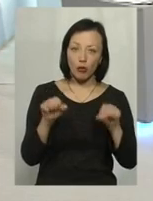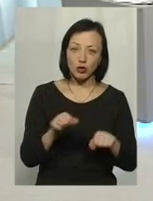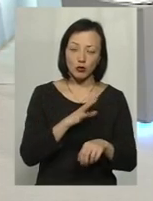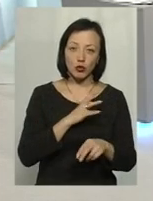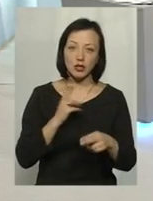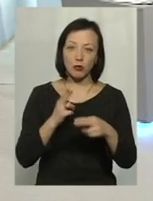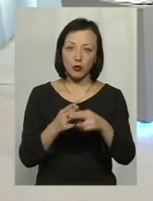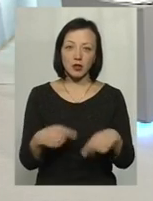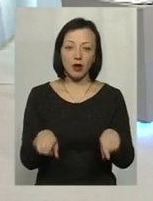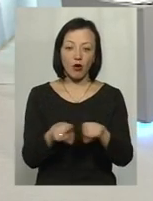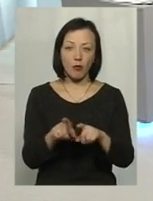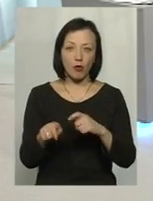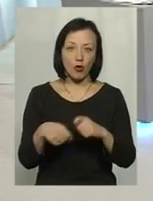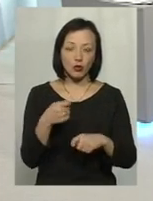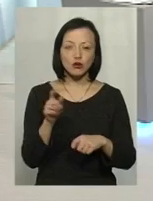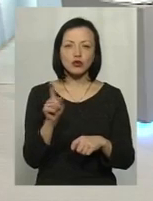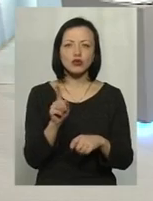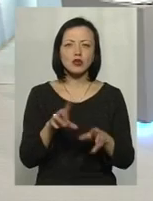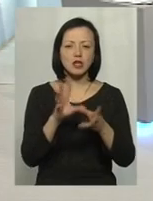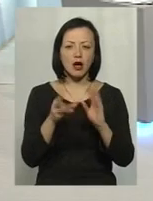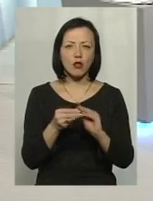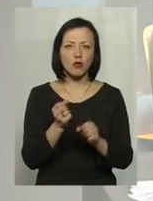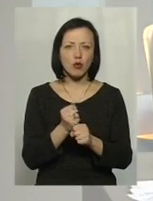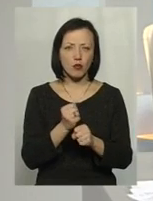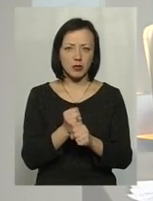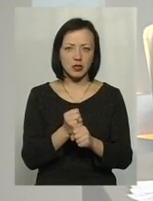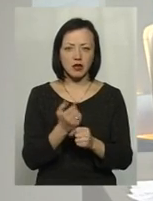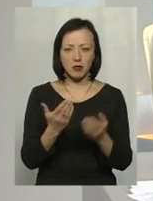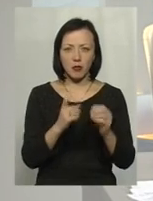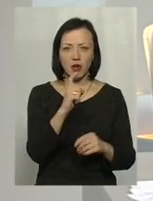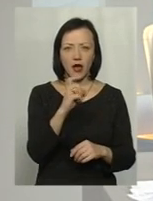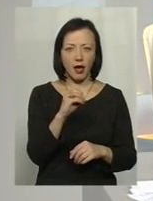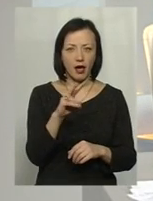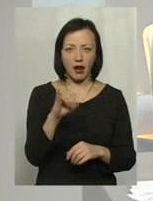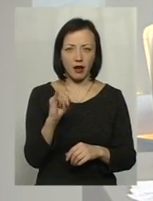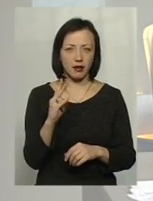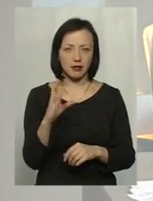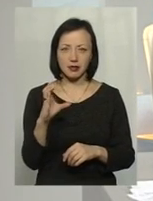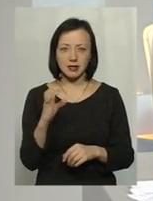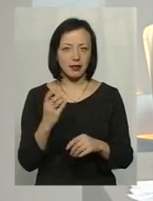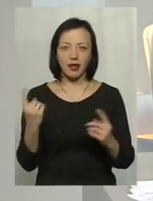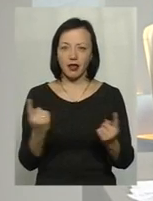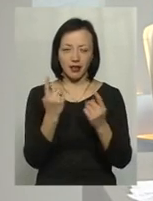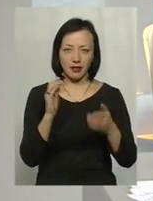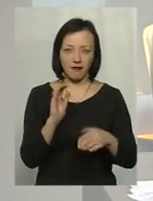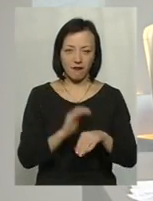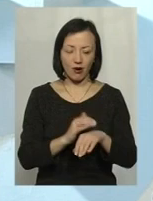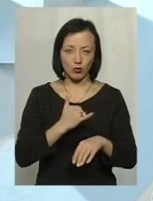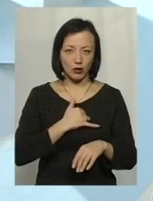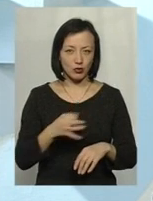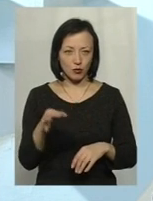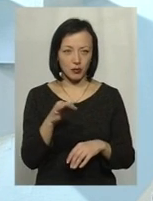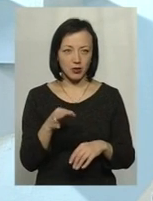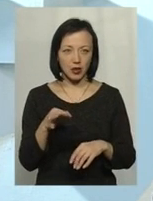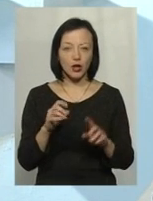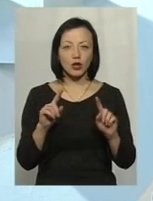запобігти такого роду правопорушенням і що загалом робиться? Мабуть, Хелікс – це не єдиний факт в нашій області.